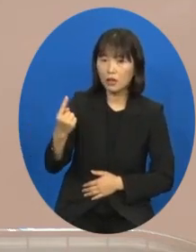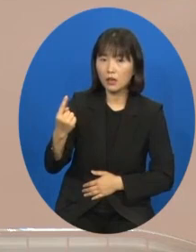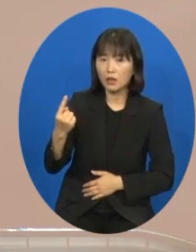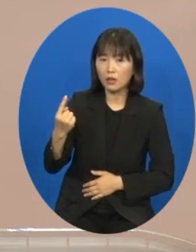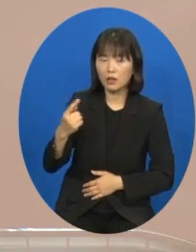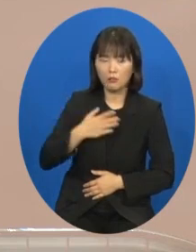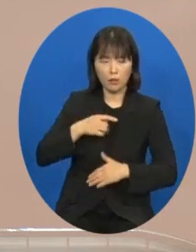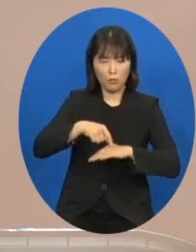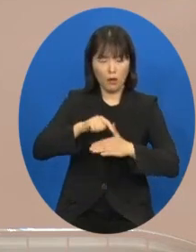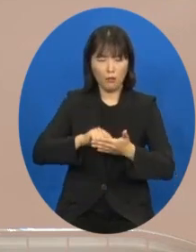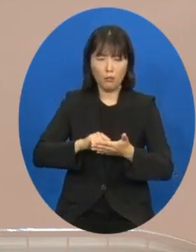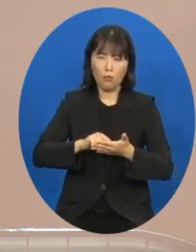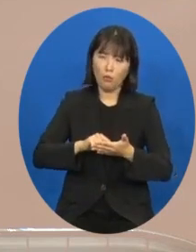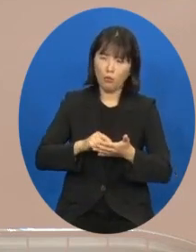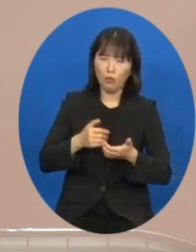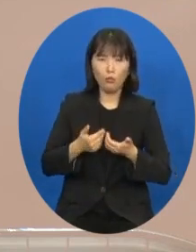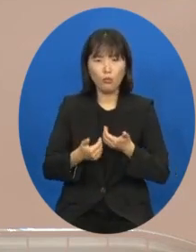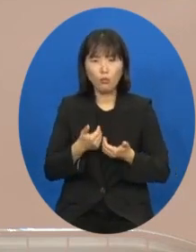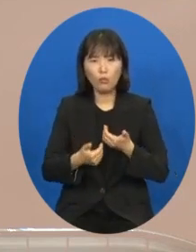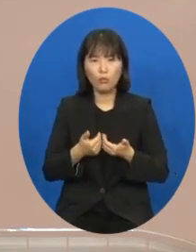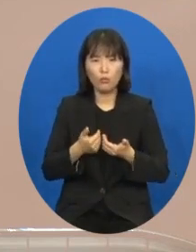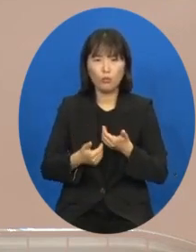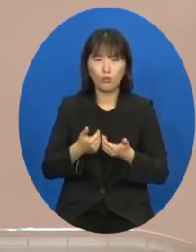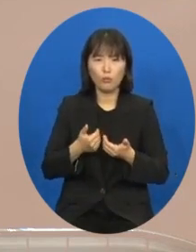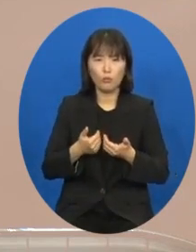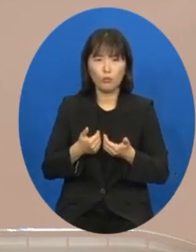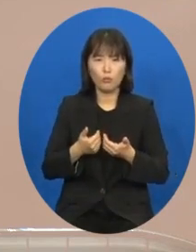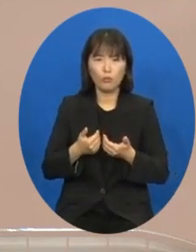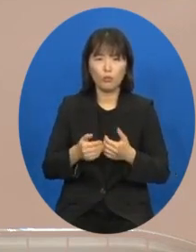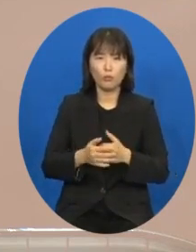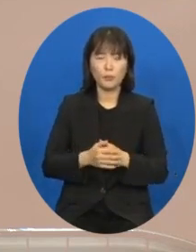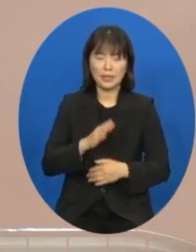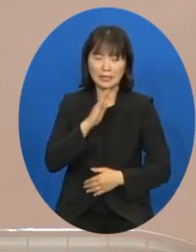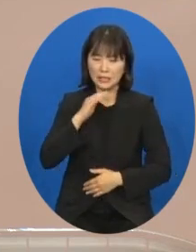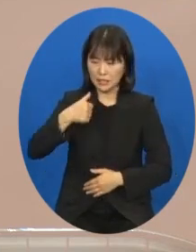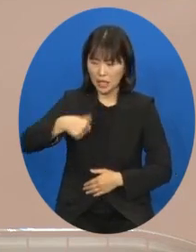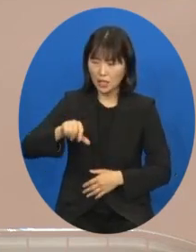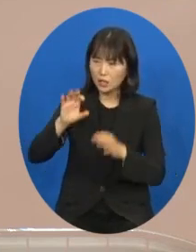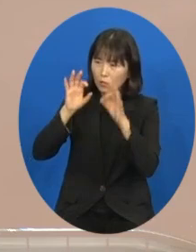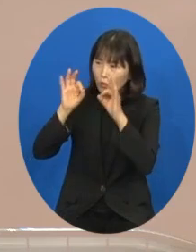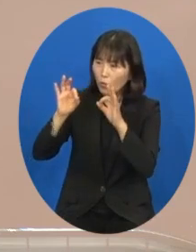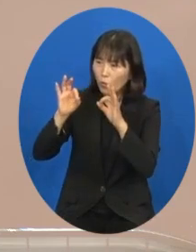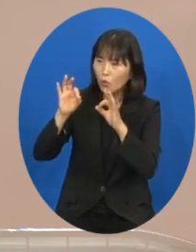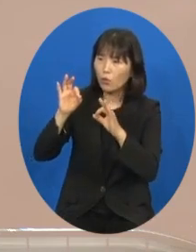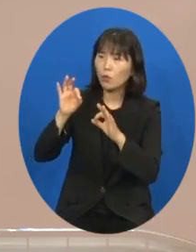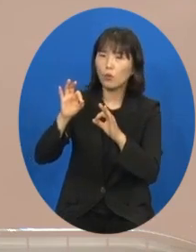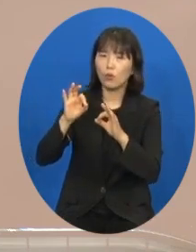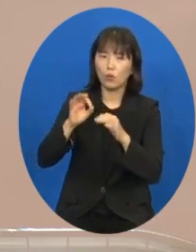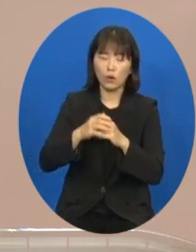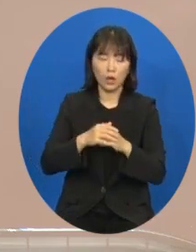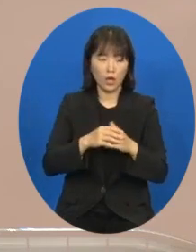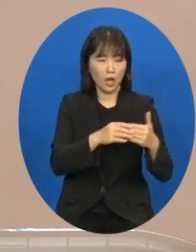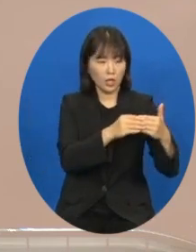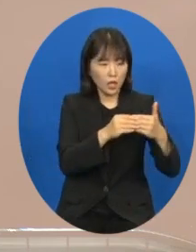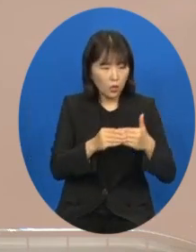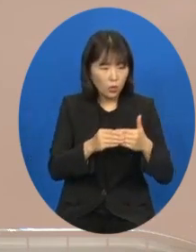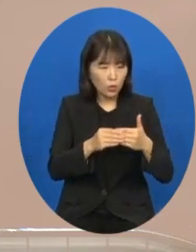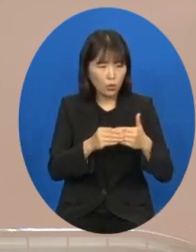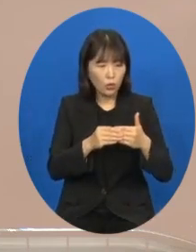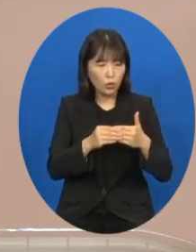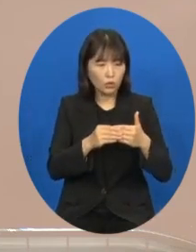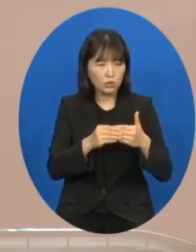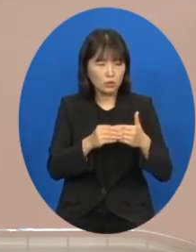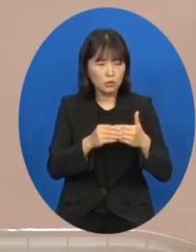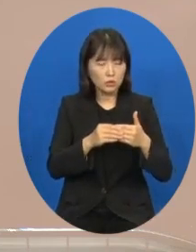내 마음이 이렇게 갈등이 돼요. 내 진짜 아들 보는 눈과 이 데리고 있는 불황자들 보는